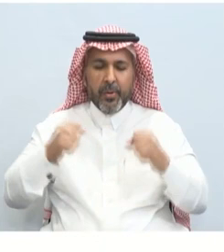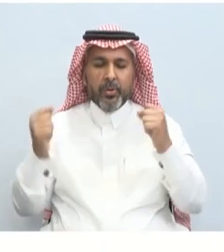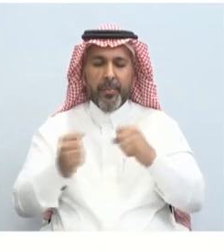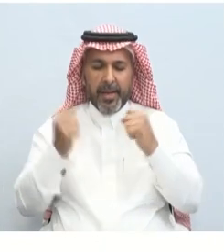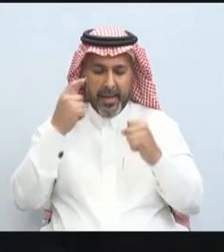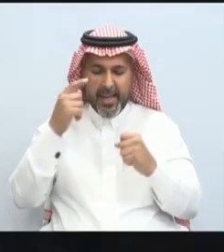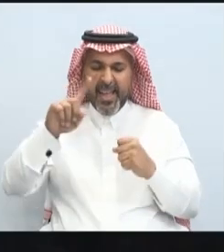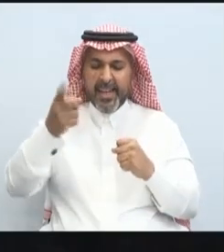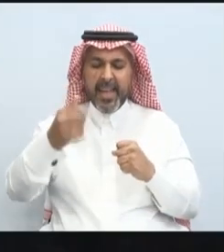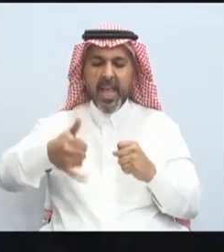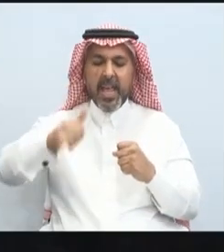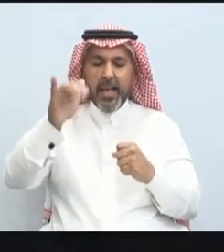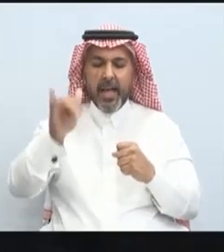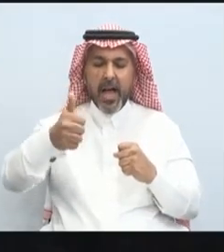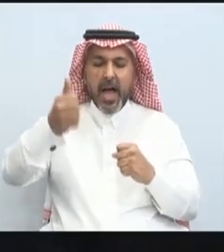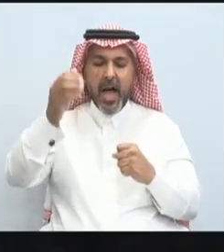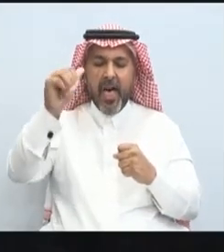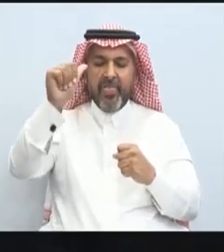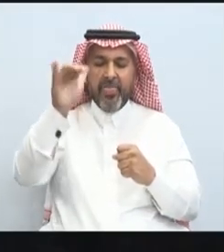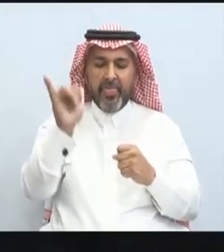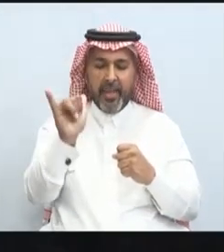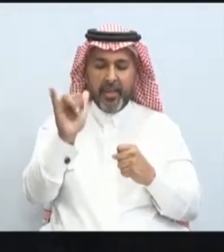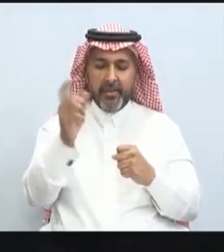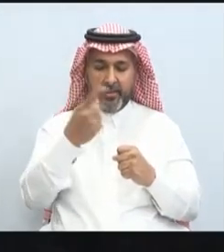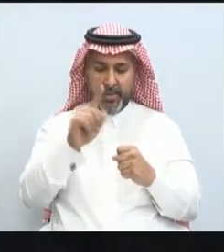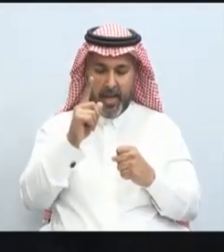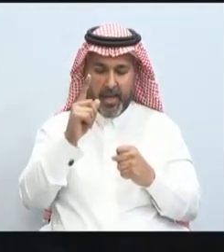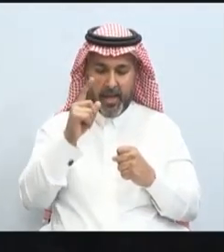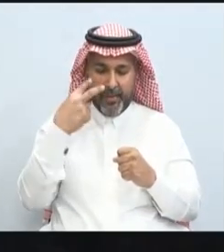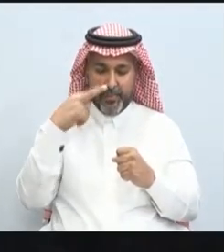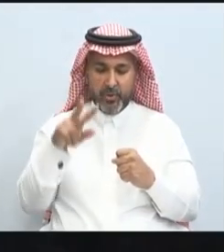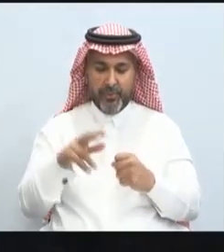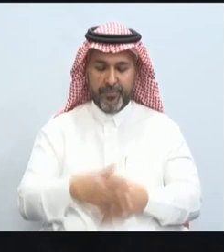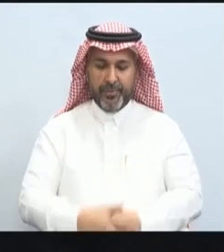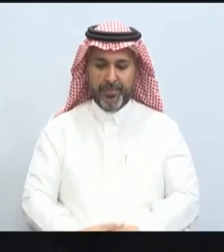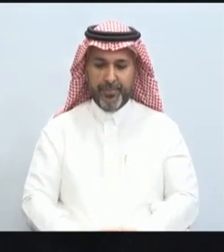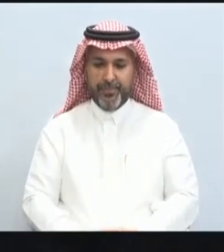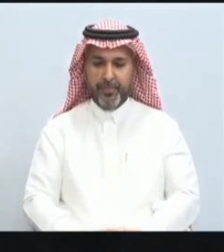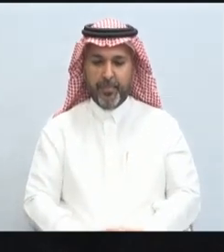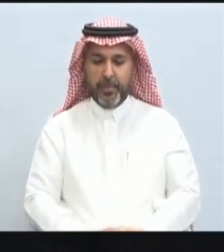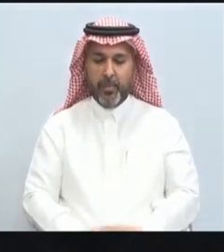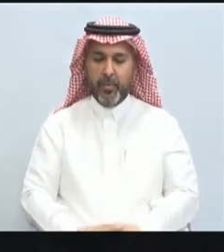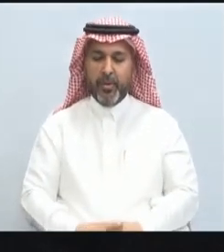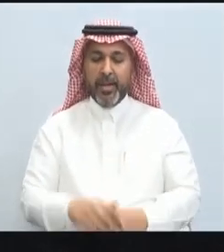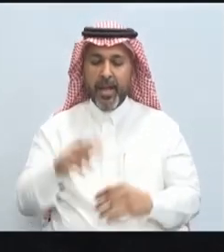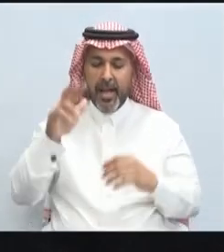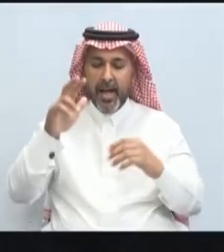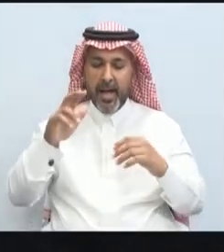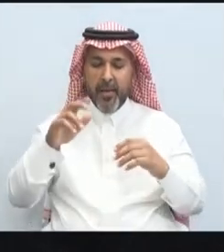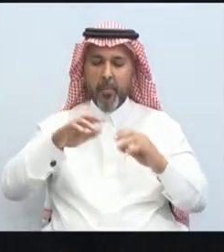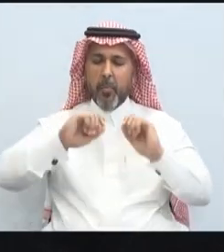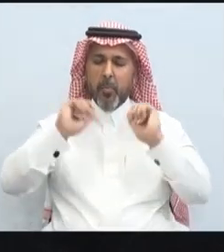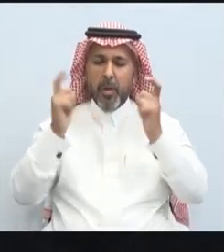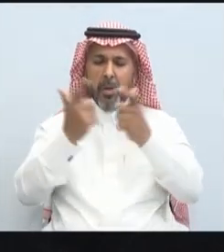هل نستطيع ان نتوصل الى نتيجه صادقه نعيد جميع الرياضيين عضلاتهم قويه جميع